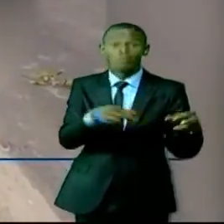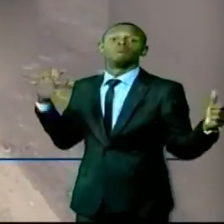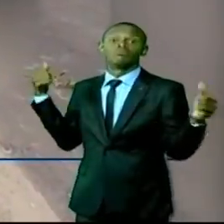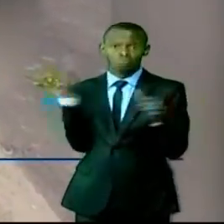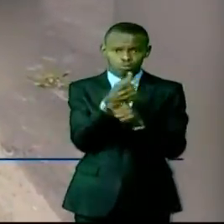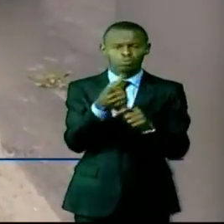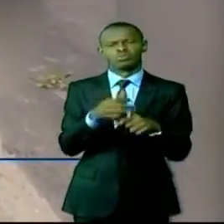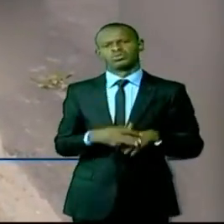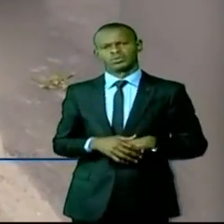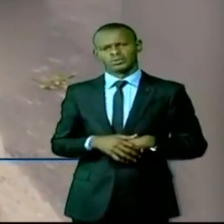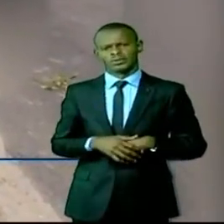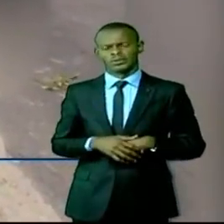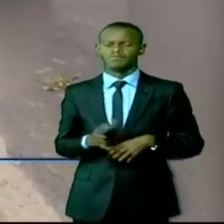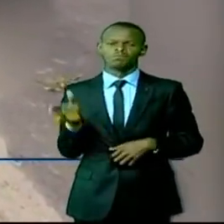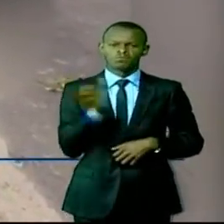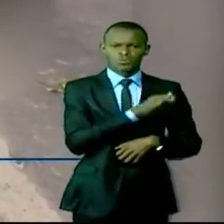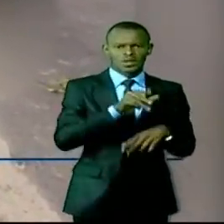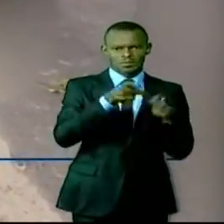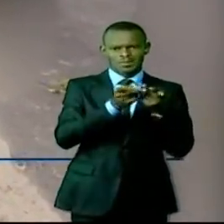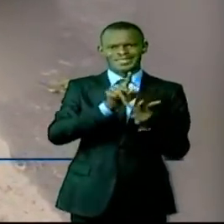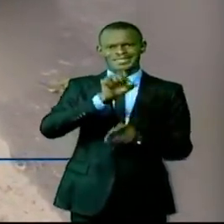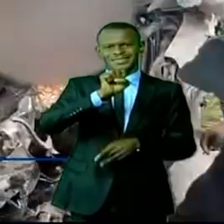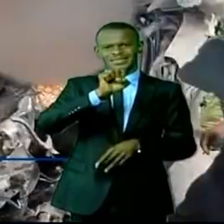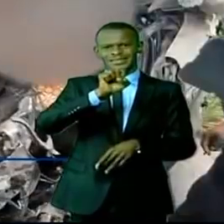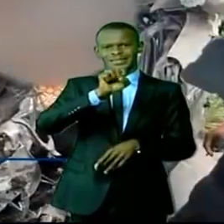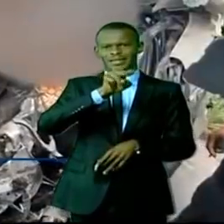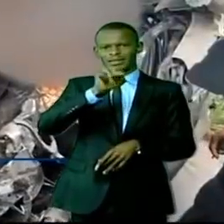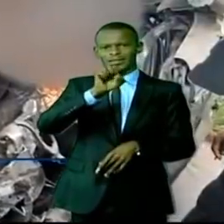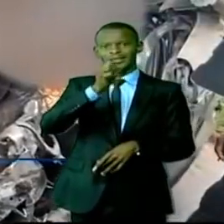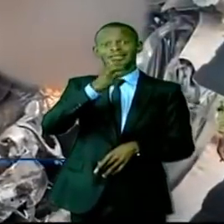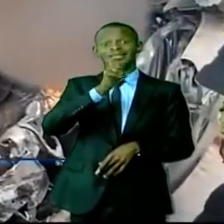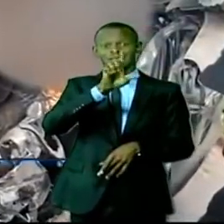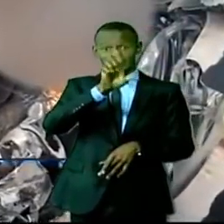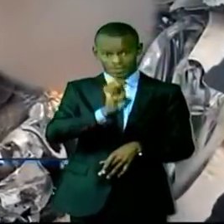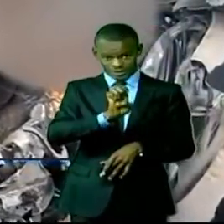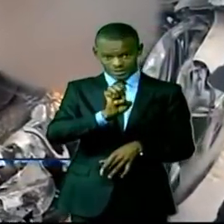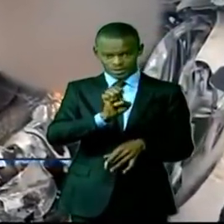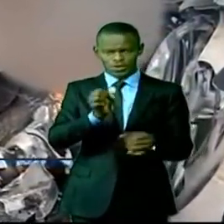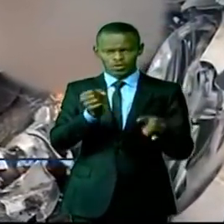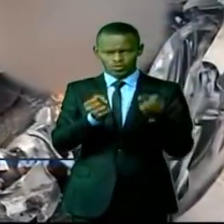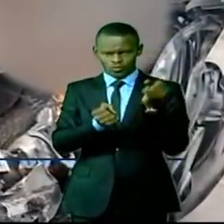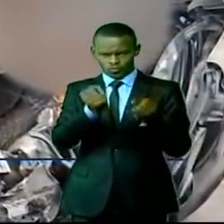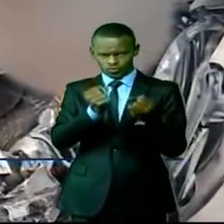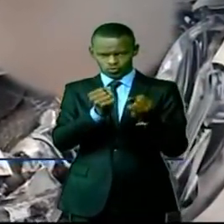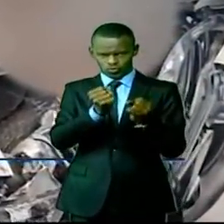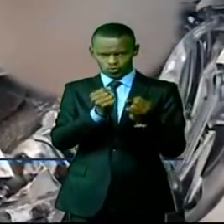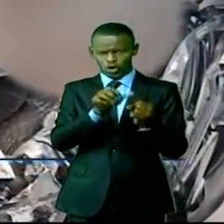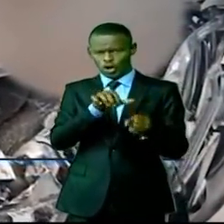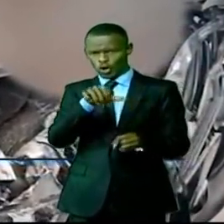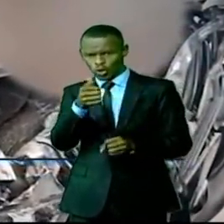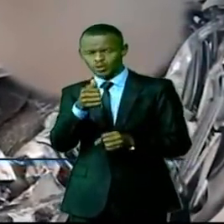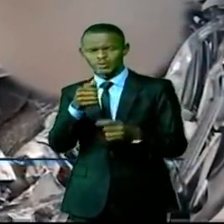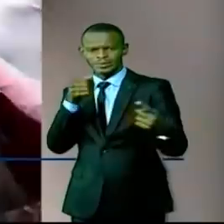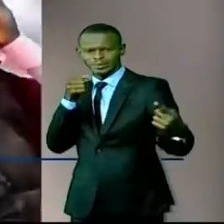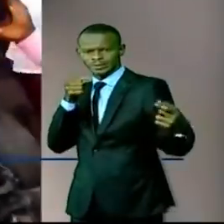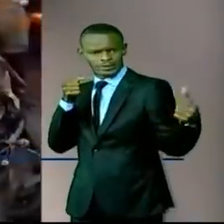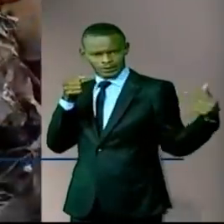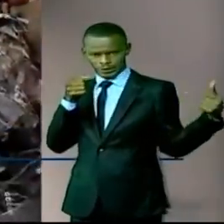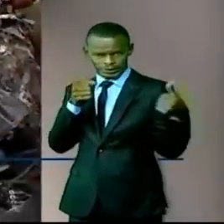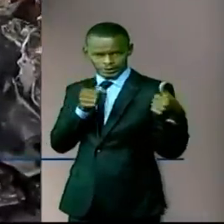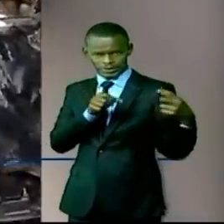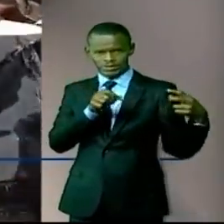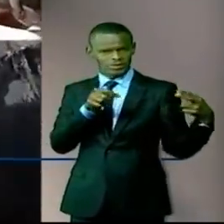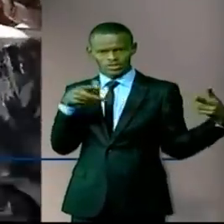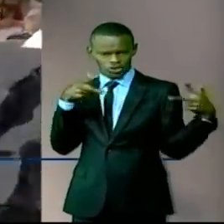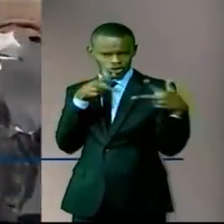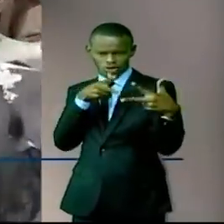centre sportif Mikala, dit terrain FIFA, une voiture Noah quitte brusquement sa bande et percute une voiture Toyota IST en